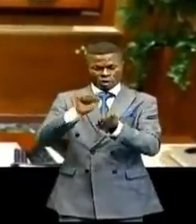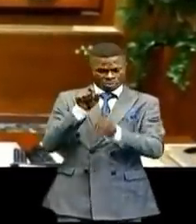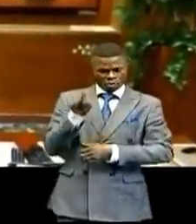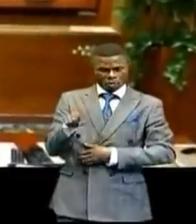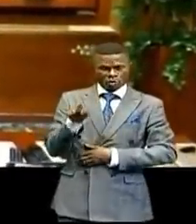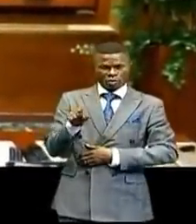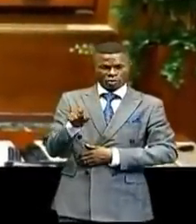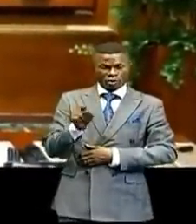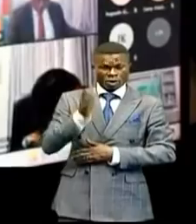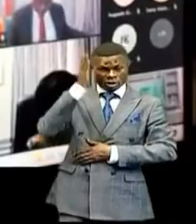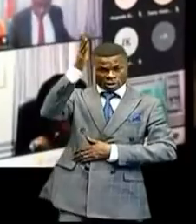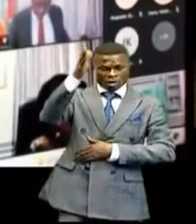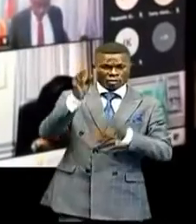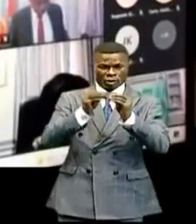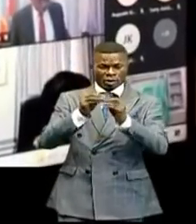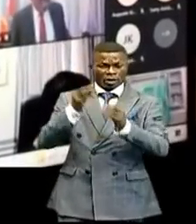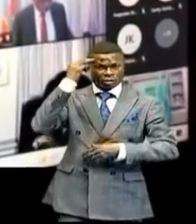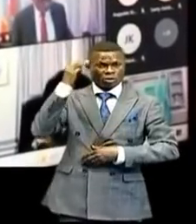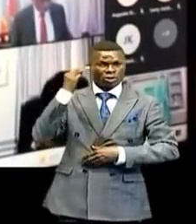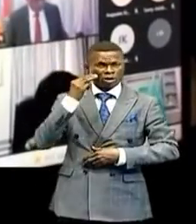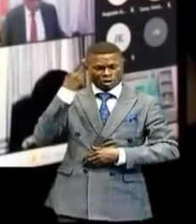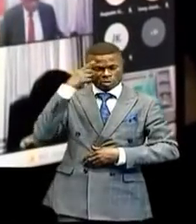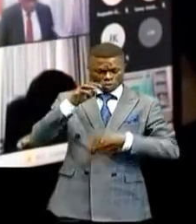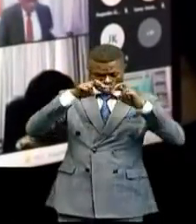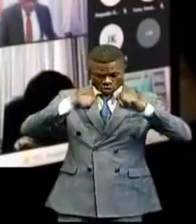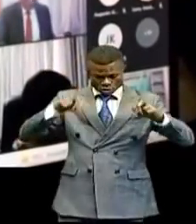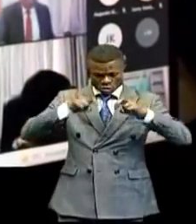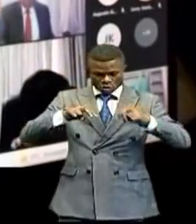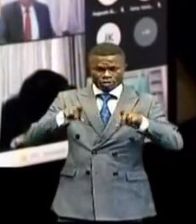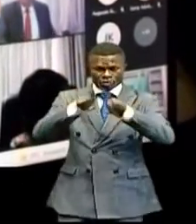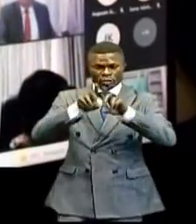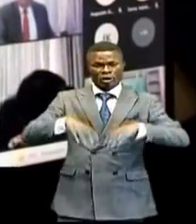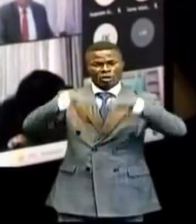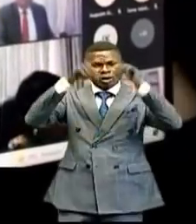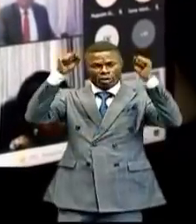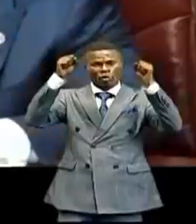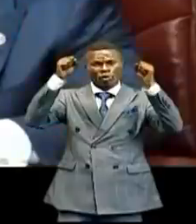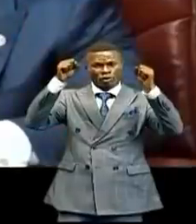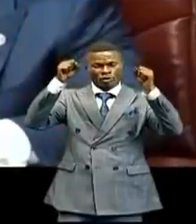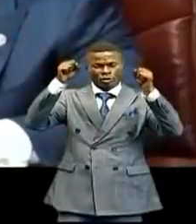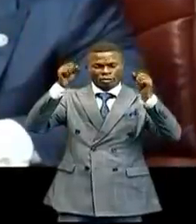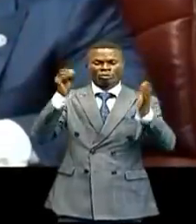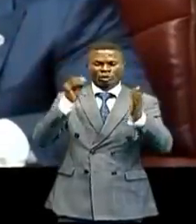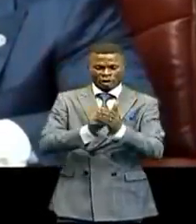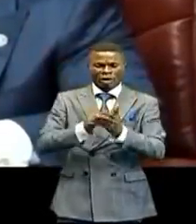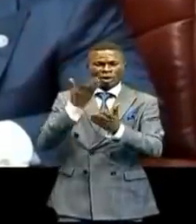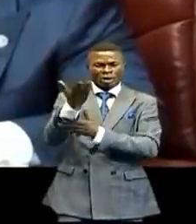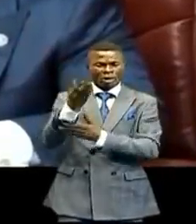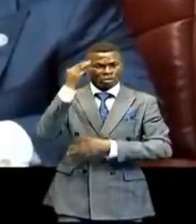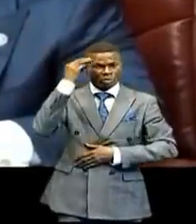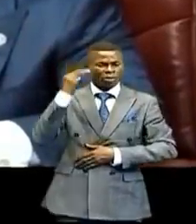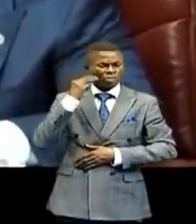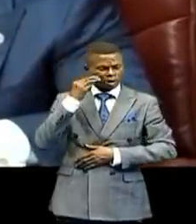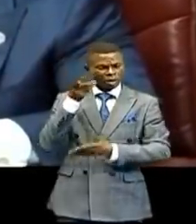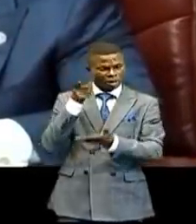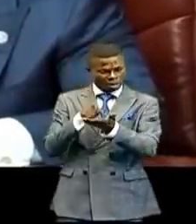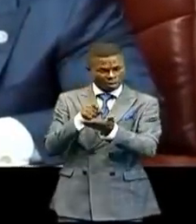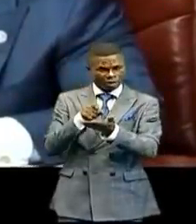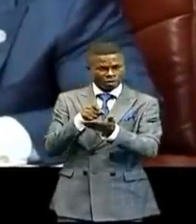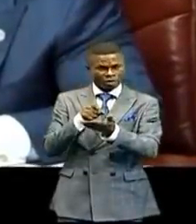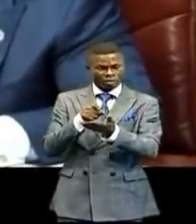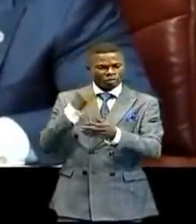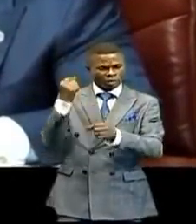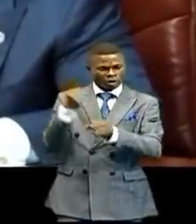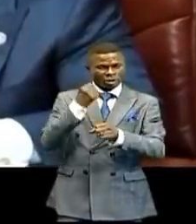domaine au prochain Conseil des ministres en vue de son examen et de son adoption. Il a ainsi invité les ministres concernés